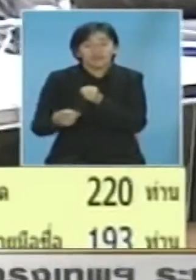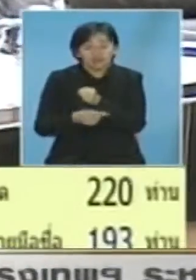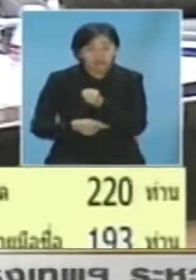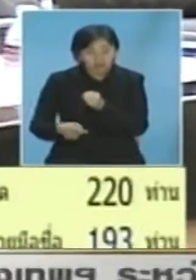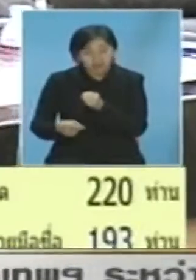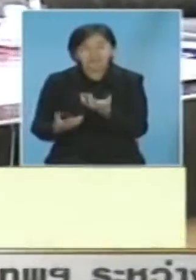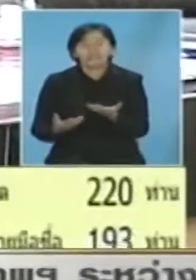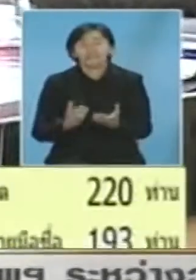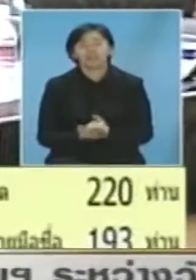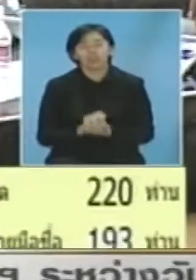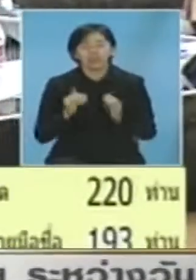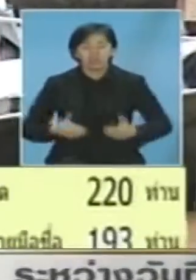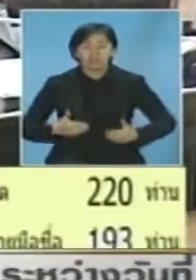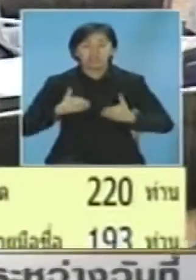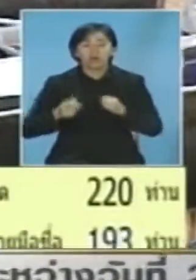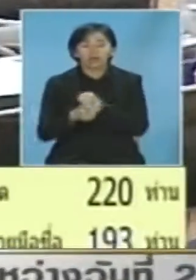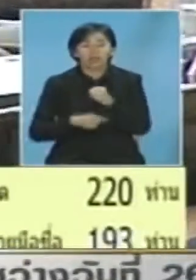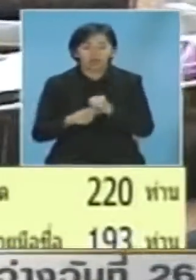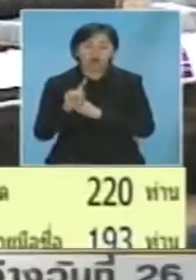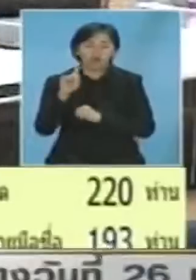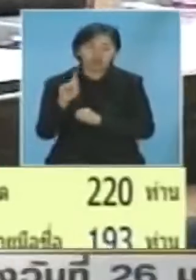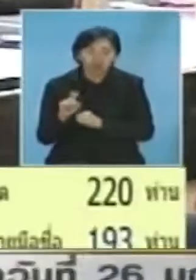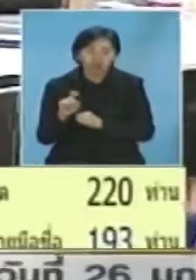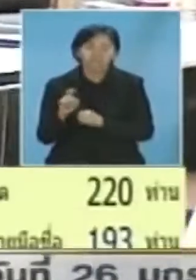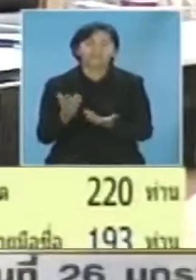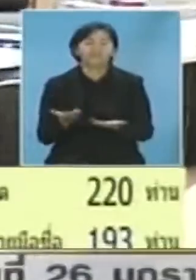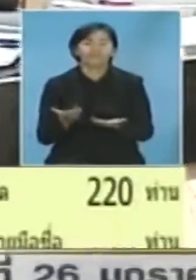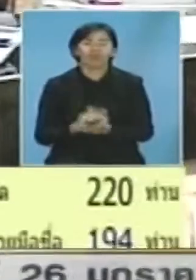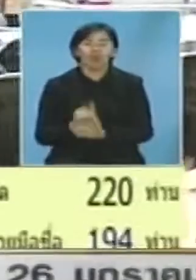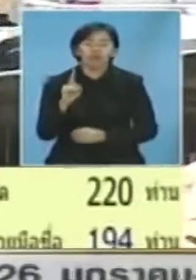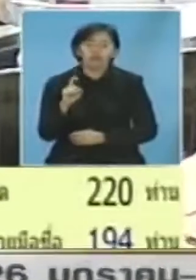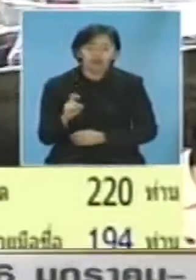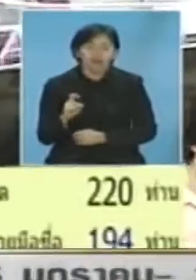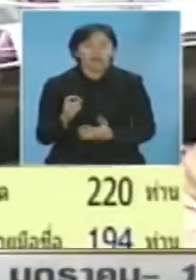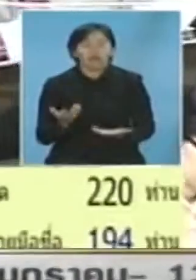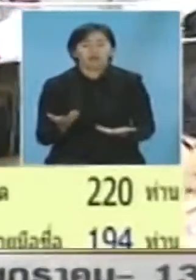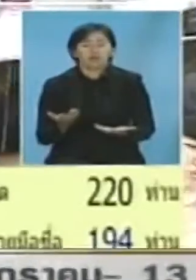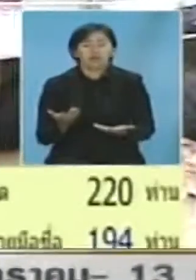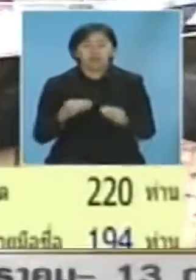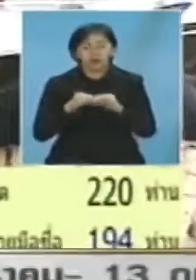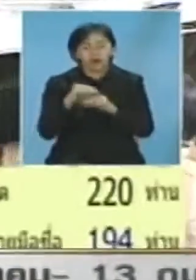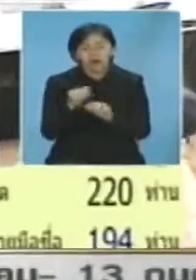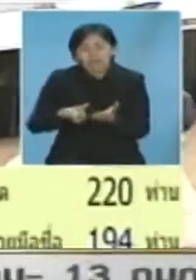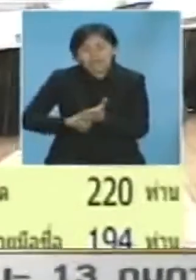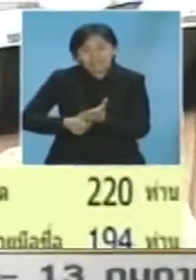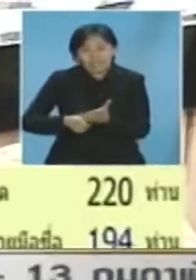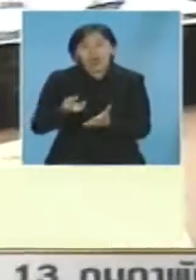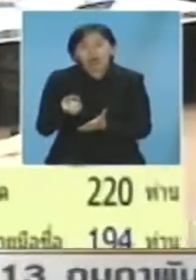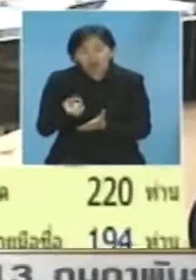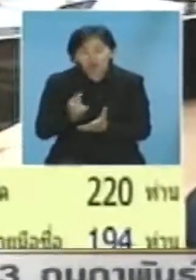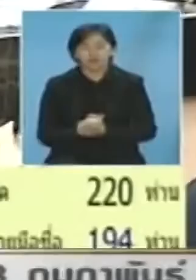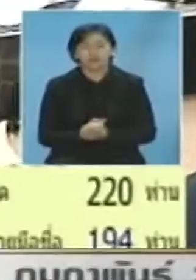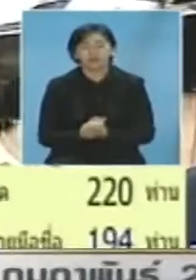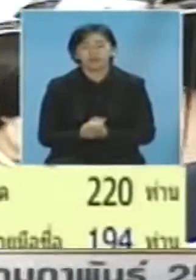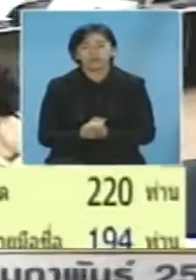ที่ต้องตายไปอันเนื่องจากโครงการนี้ที่แฝง